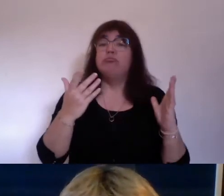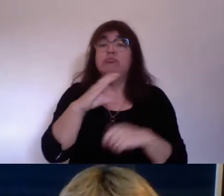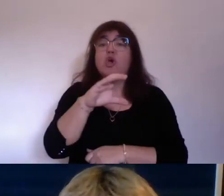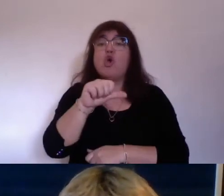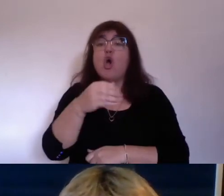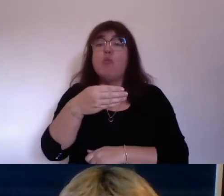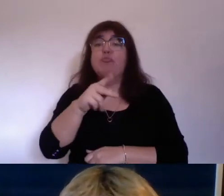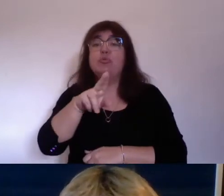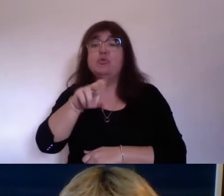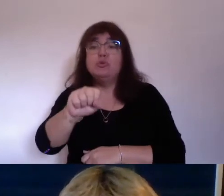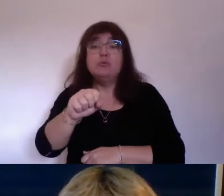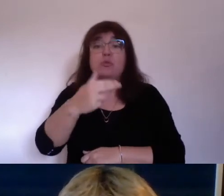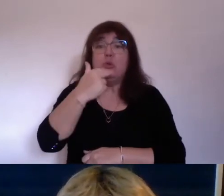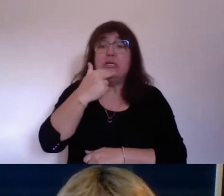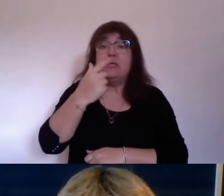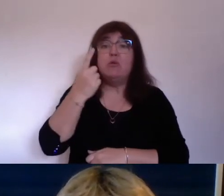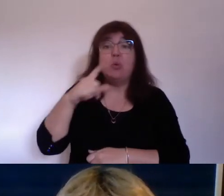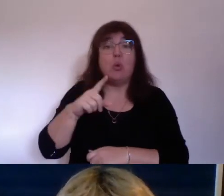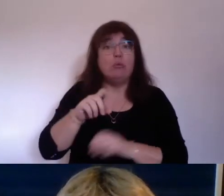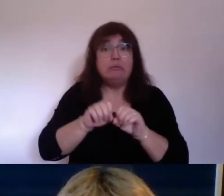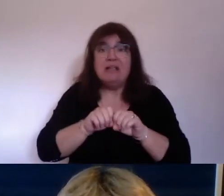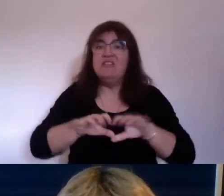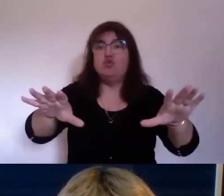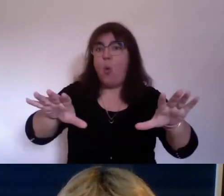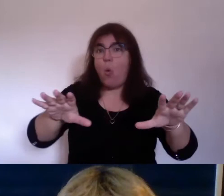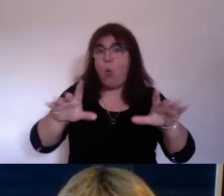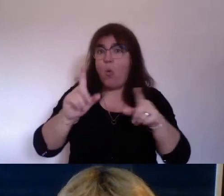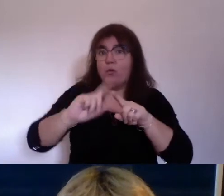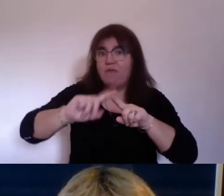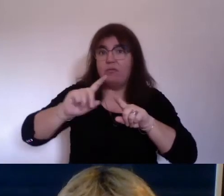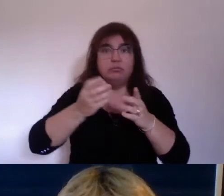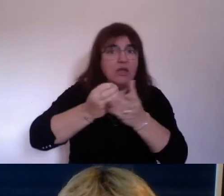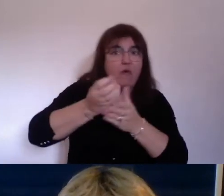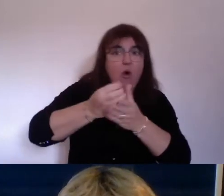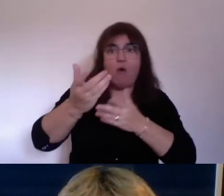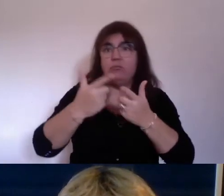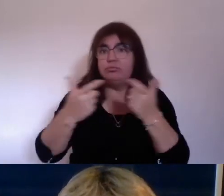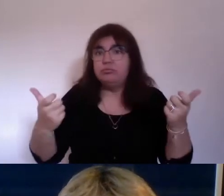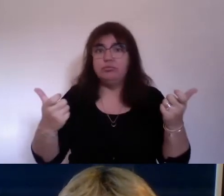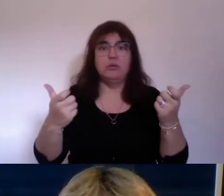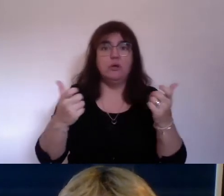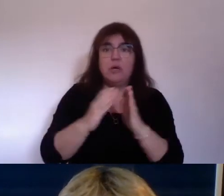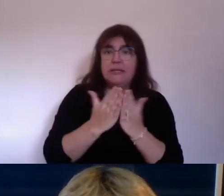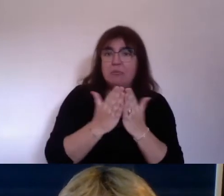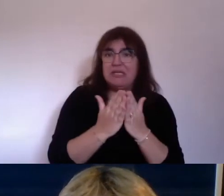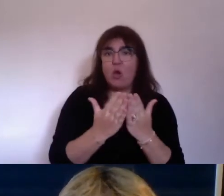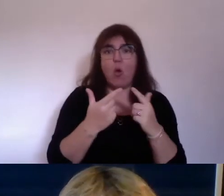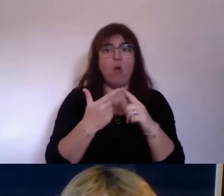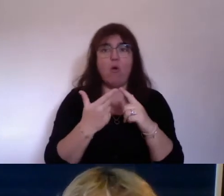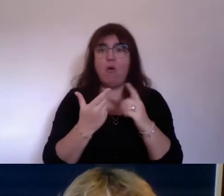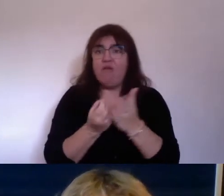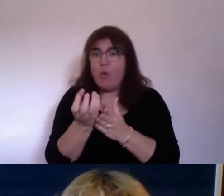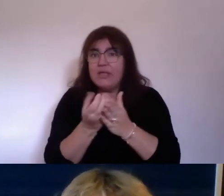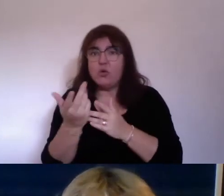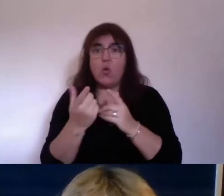choses sur lesquelles en fait vous diffusez tout bêtement vos dépliants, vos informations pour faire connaître